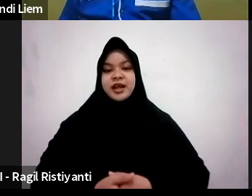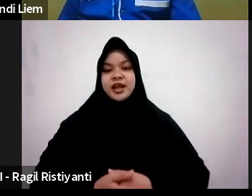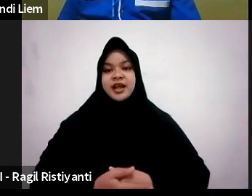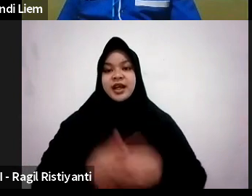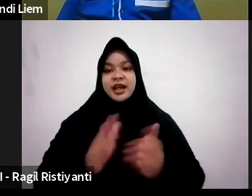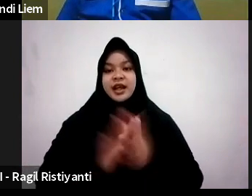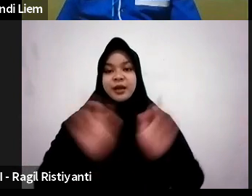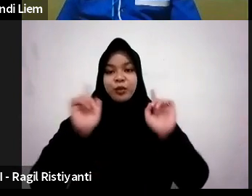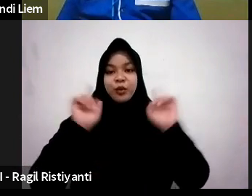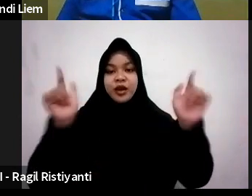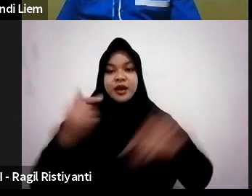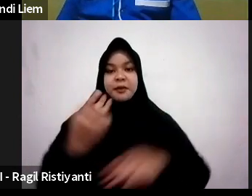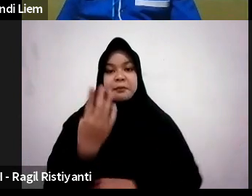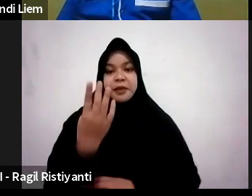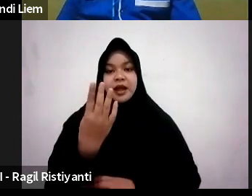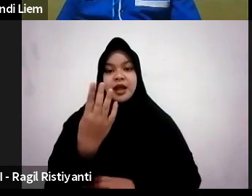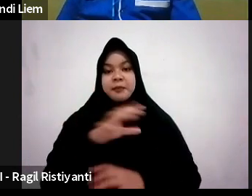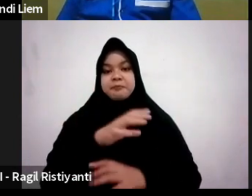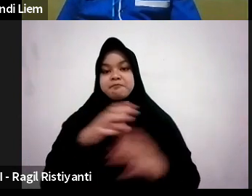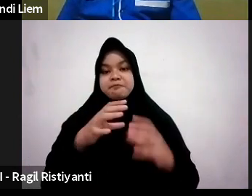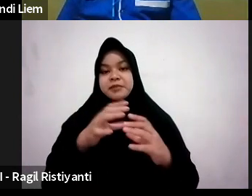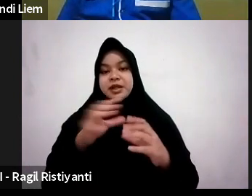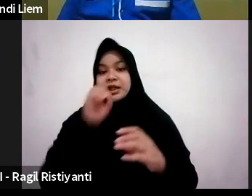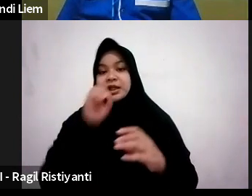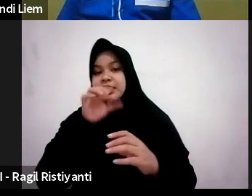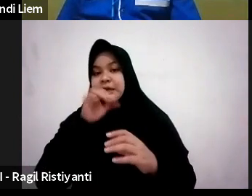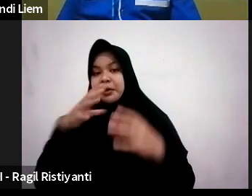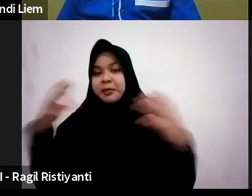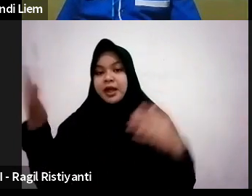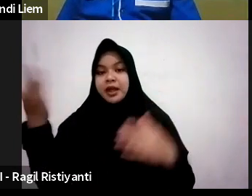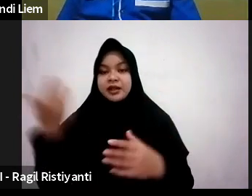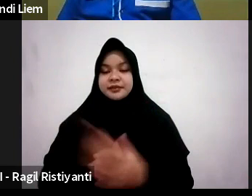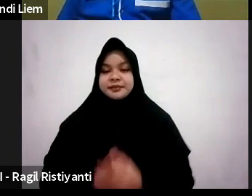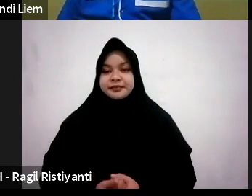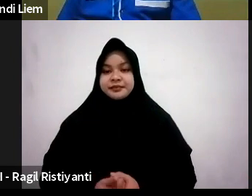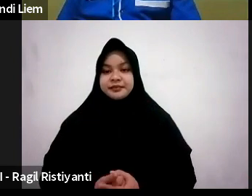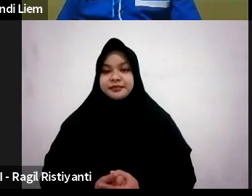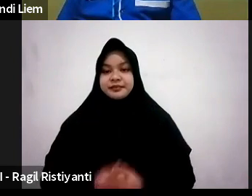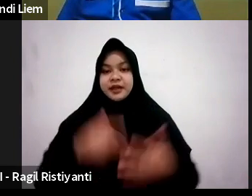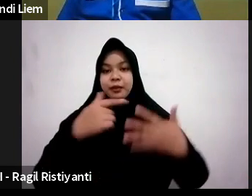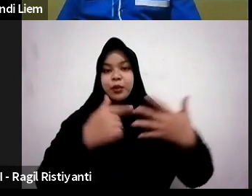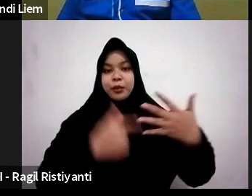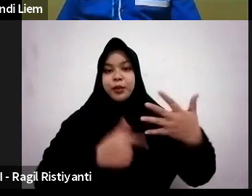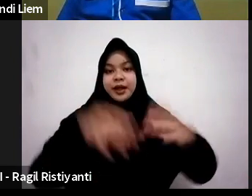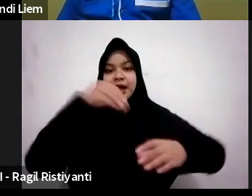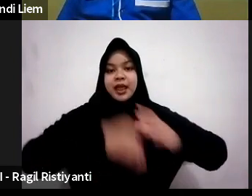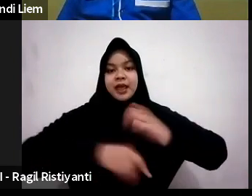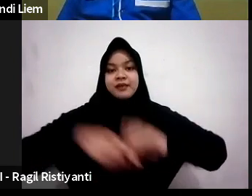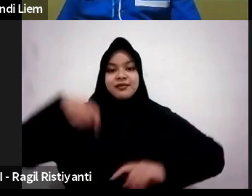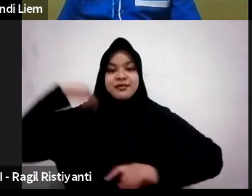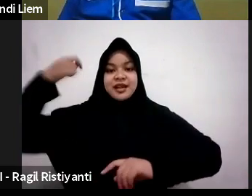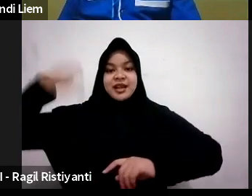ke-4 yang banyak disampaikan oleh Mbak Pagi tetap poin-poin dalam film jadi